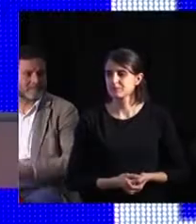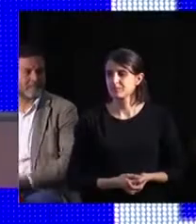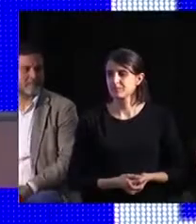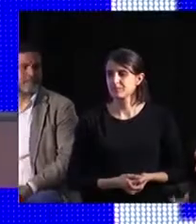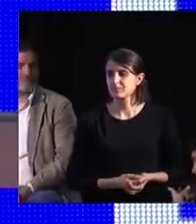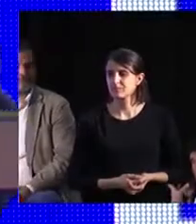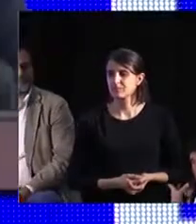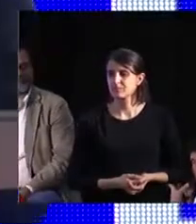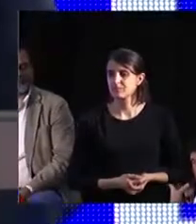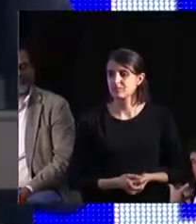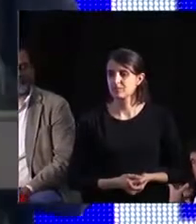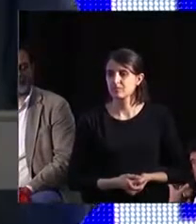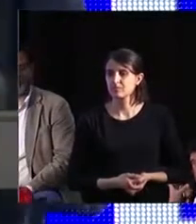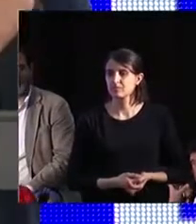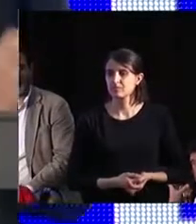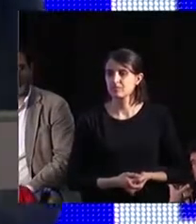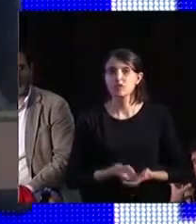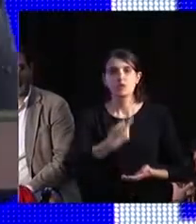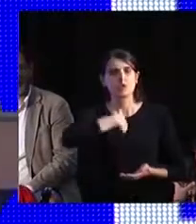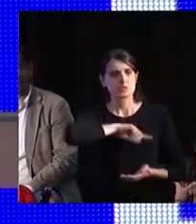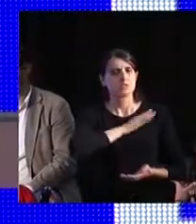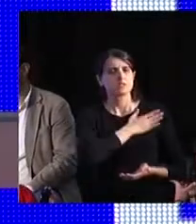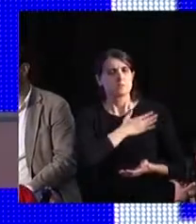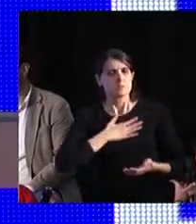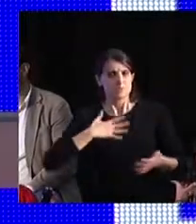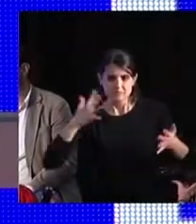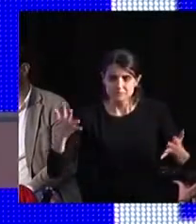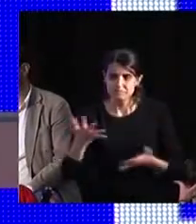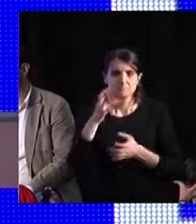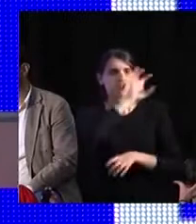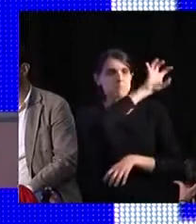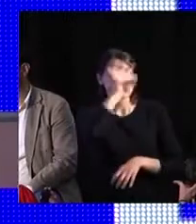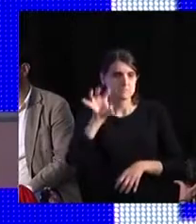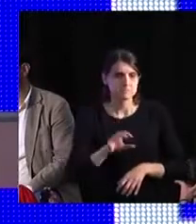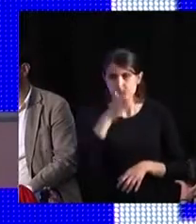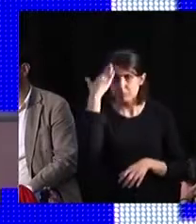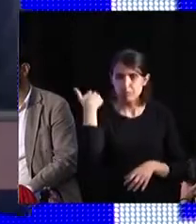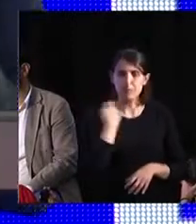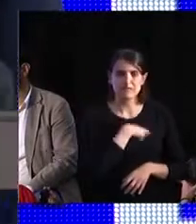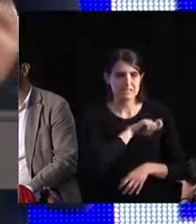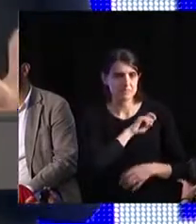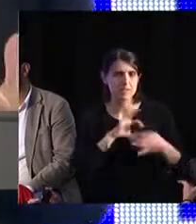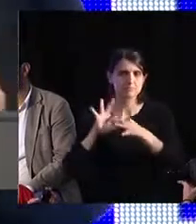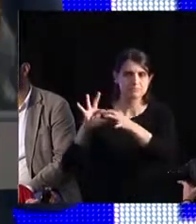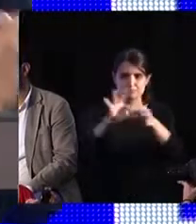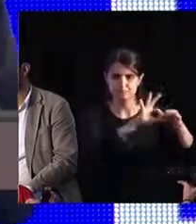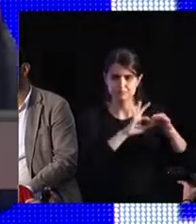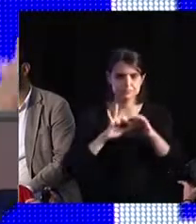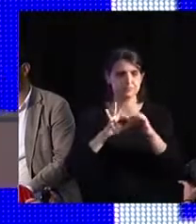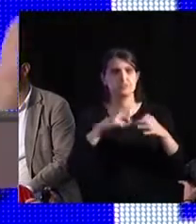Nosaltres volem reforçar els lligams de fraternitat i de solidaritat del resta de pobles d'Espanya. No ens és igual el que els hi passi,